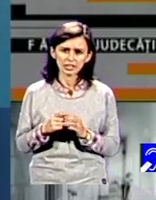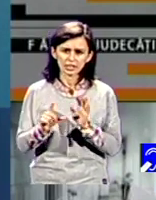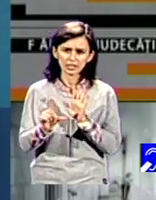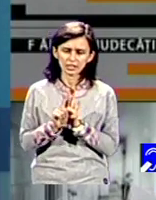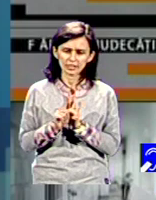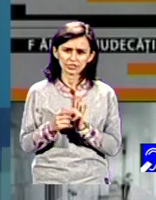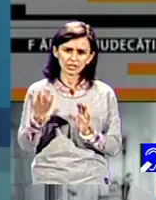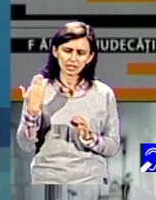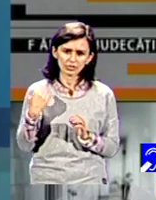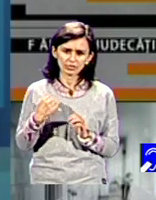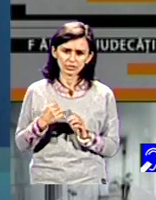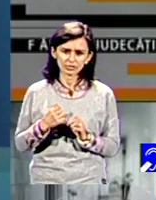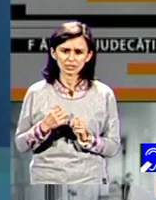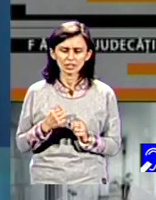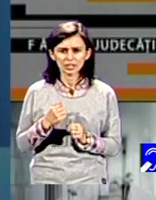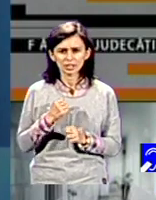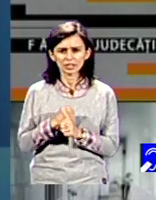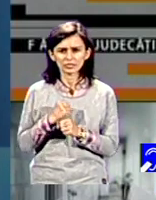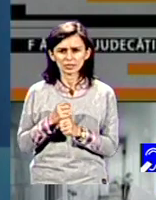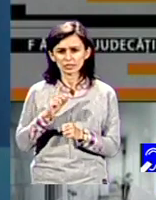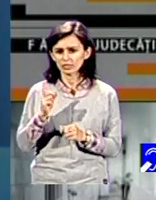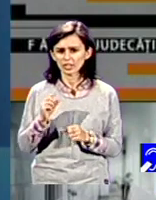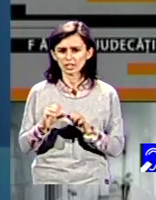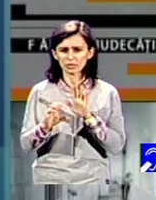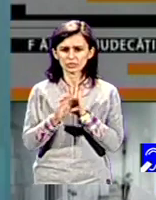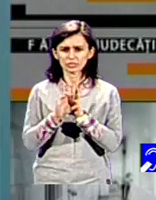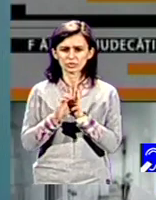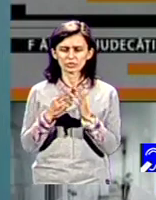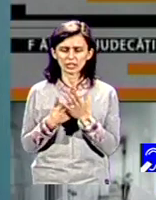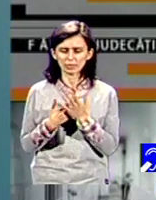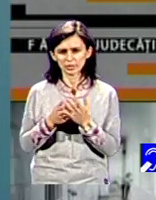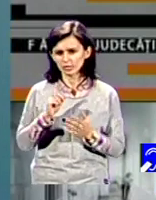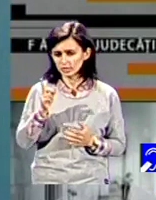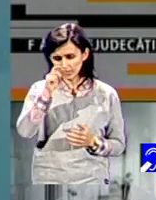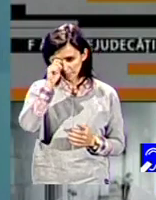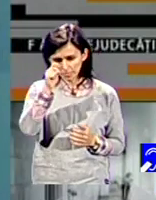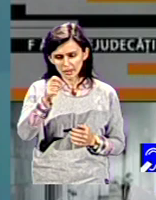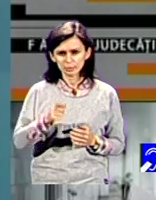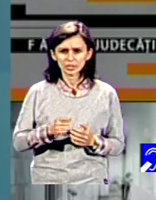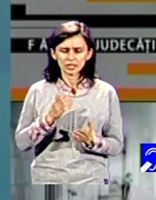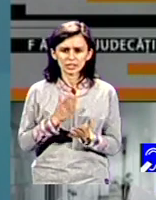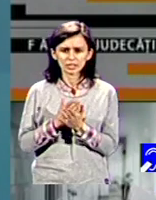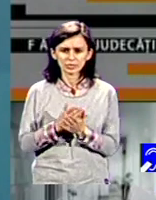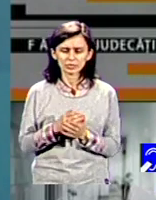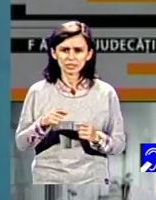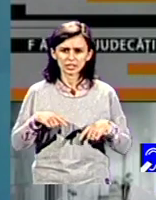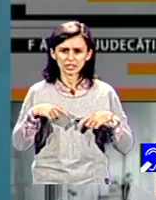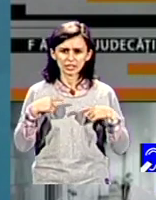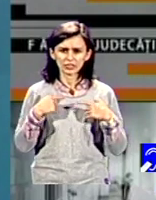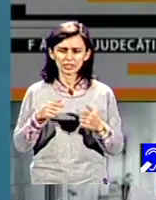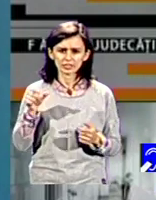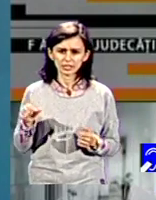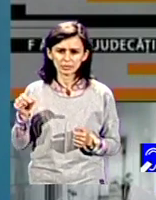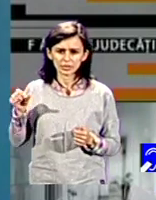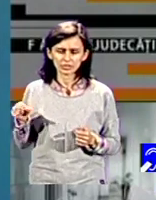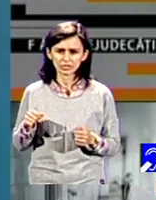era un constituțional deoarece nu respecta drepturile la iata si la abonat are ale persoanelor